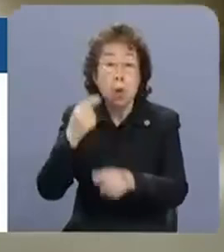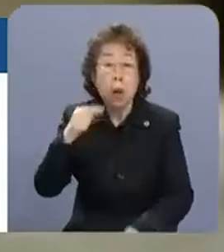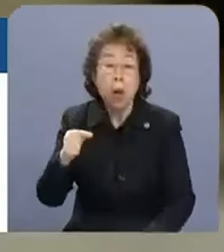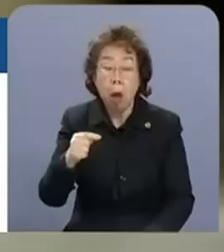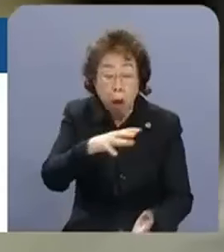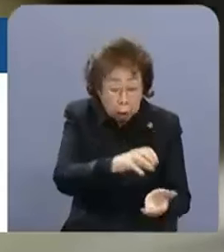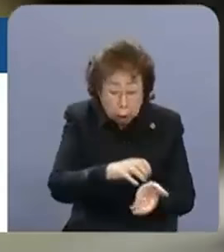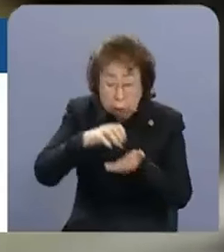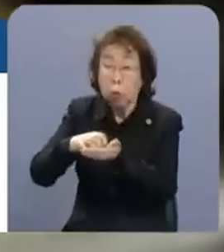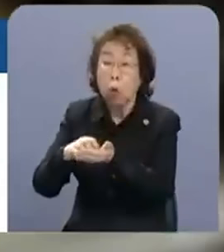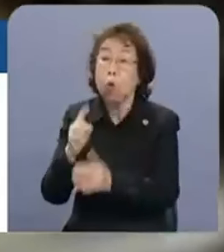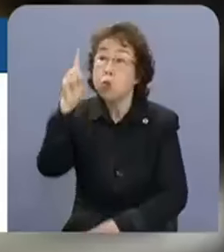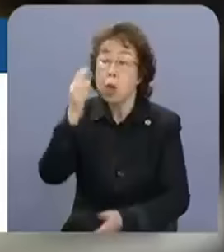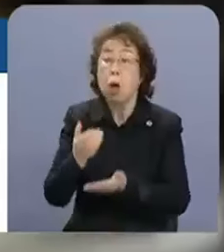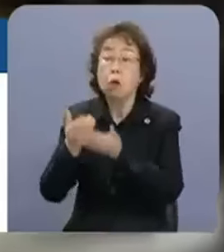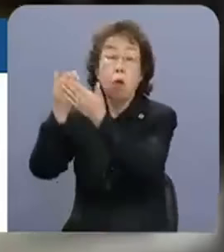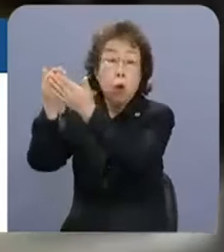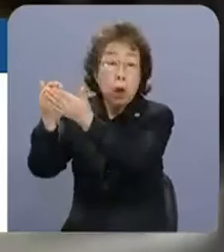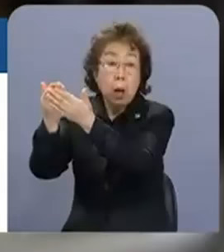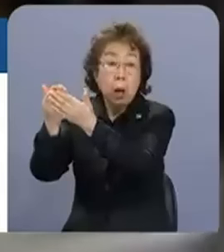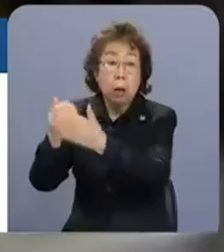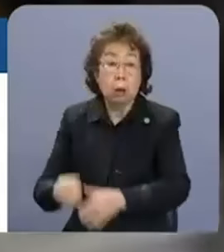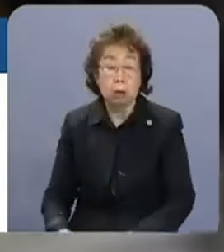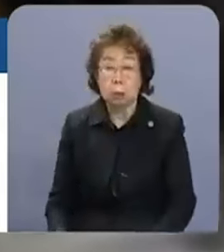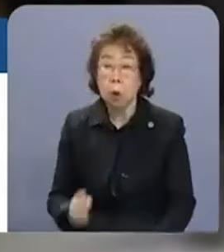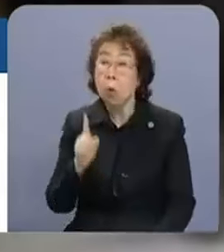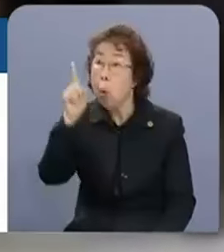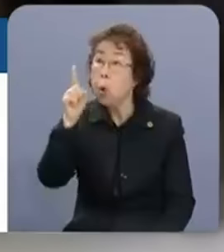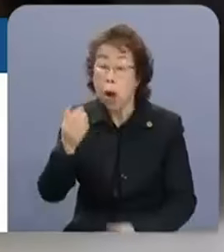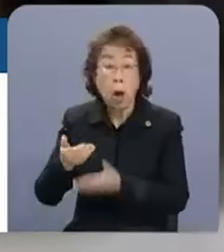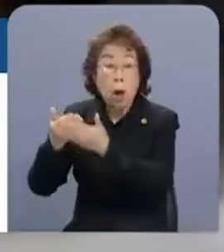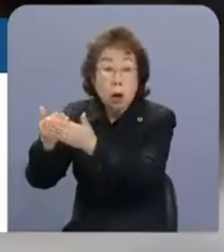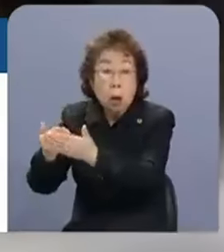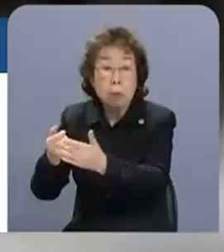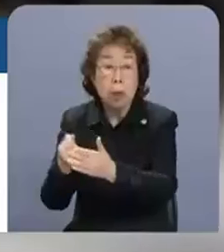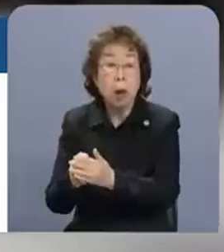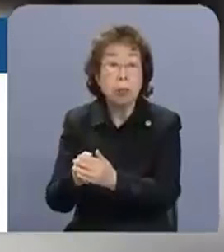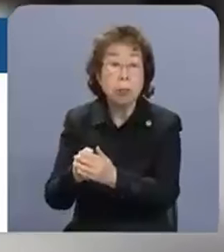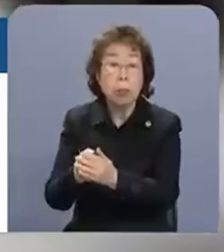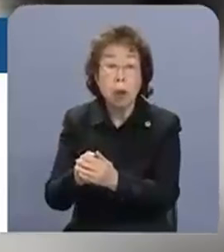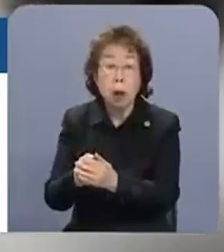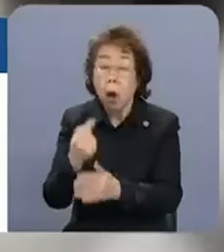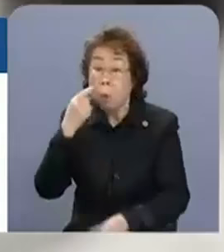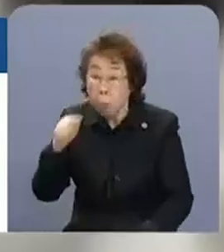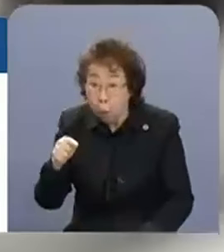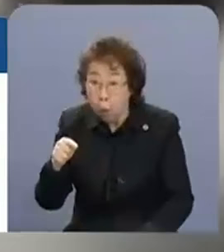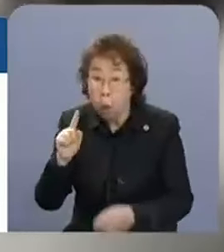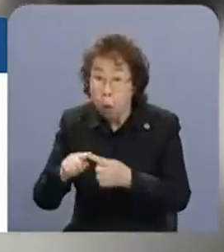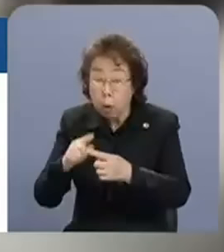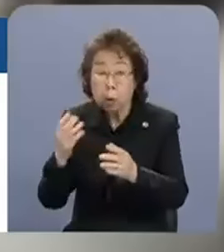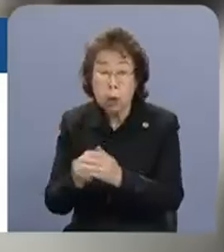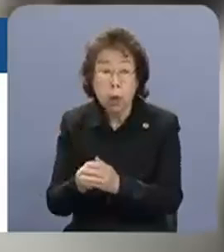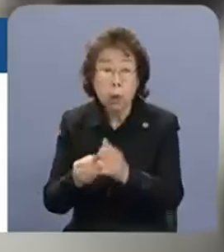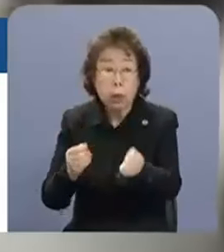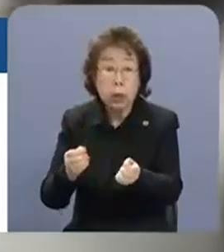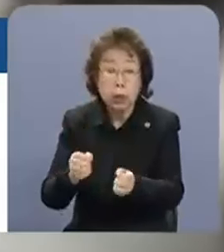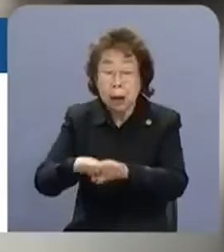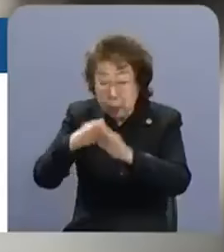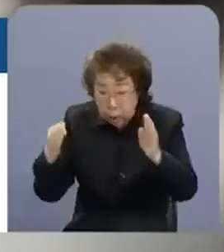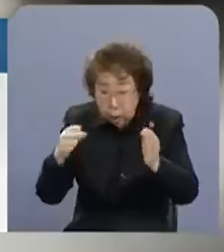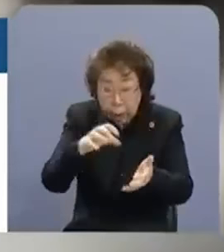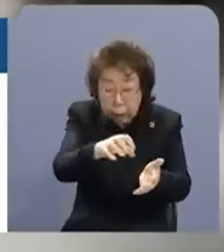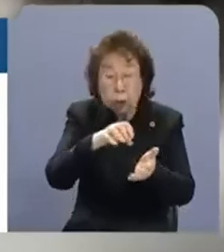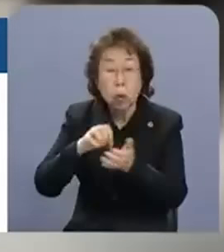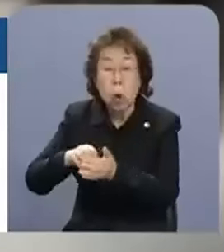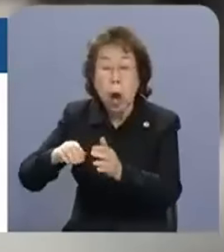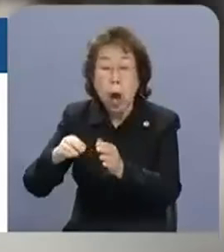저희들이 위에 투표소로 올라갑니다. 네. 올라가가지고 참관인들 입회하에 네. 요거를 갖다가 열어가지고야 네.